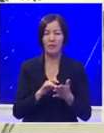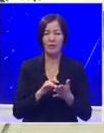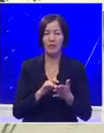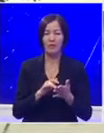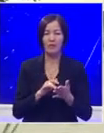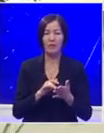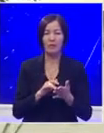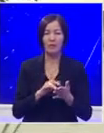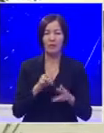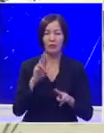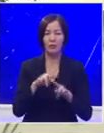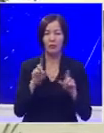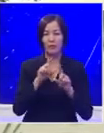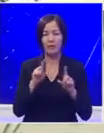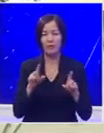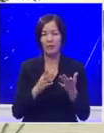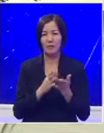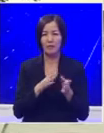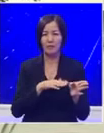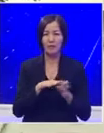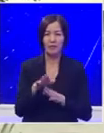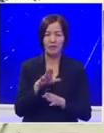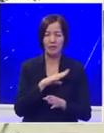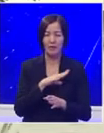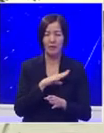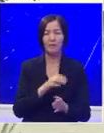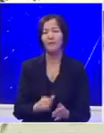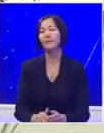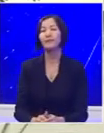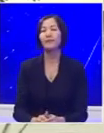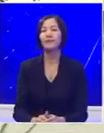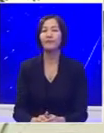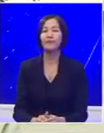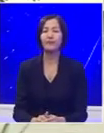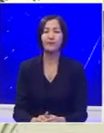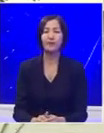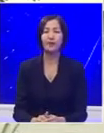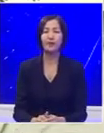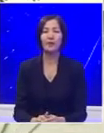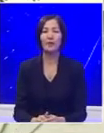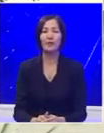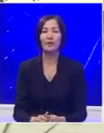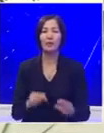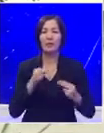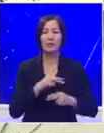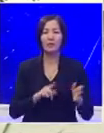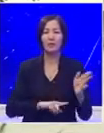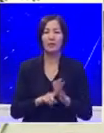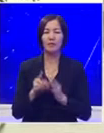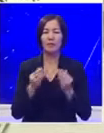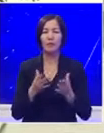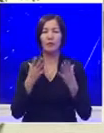қаласының СИЗО-сында сол жерге қызметке кіріп өз еркіменен содан осы уақытқа